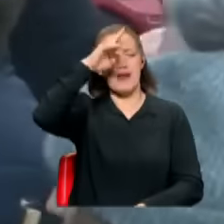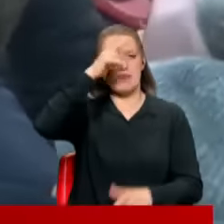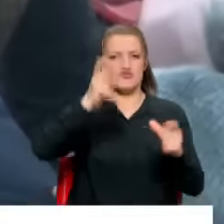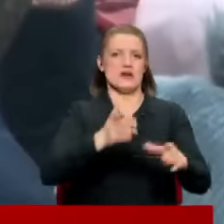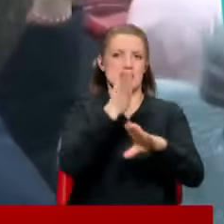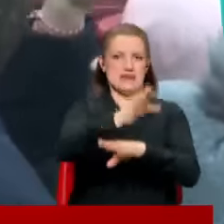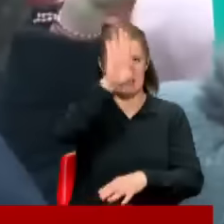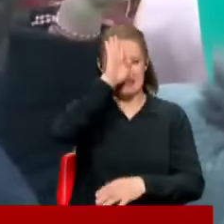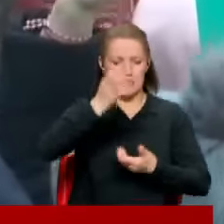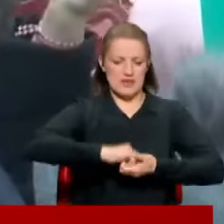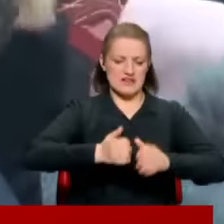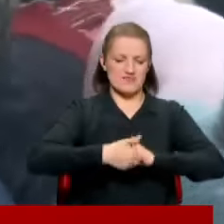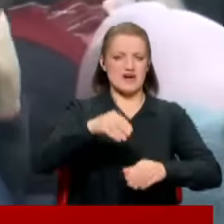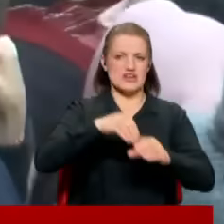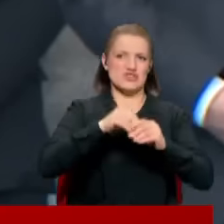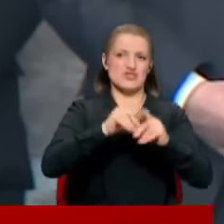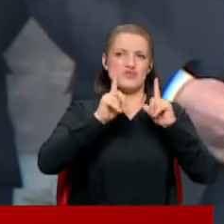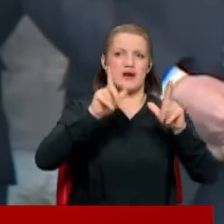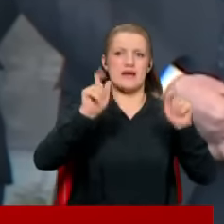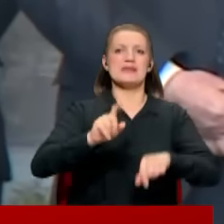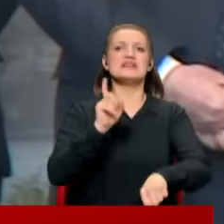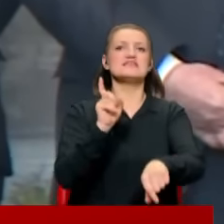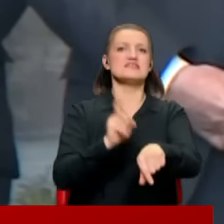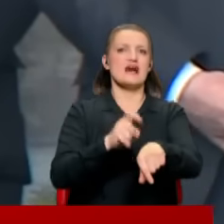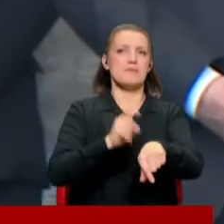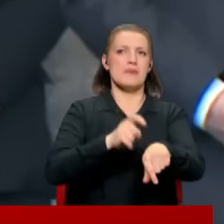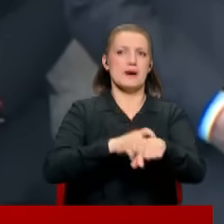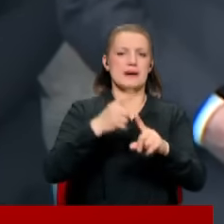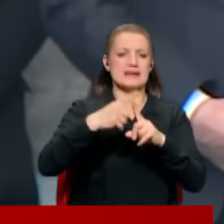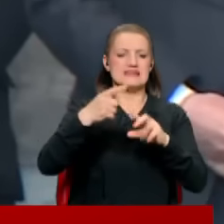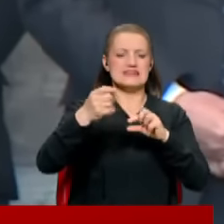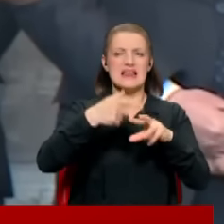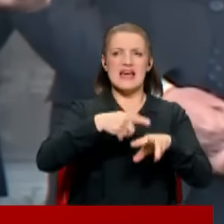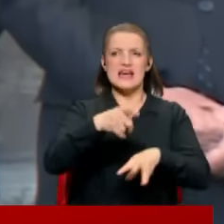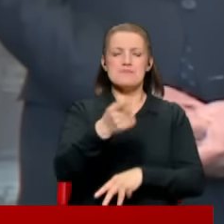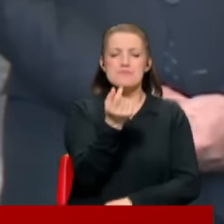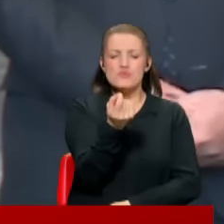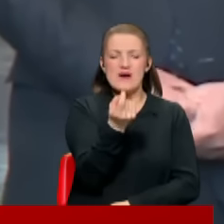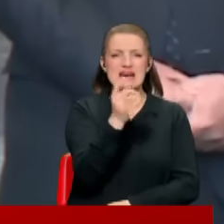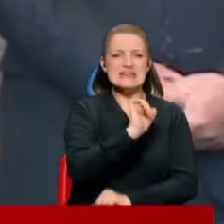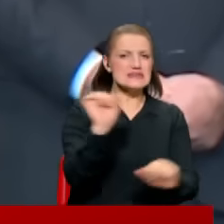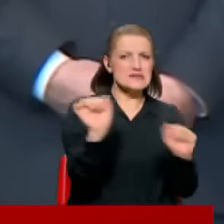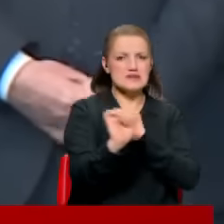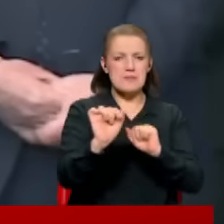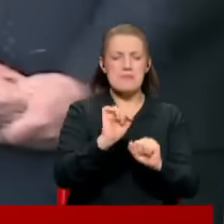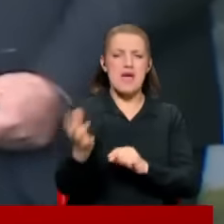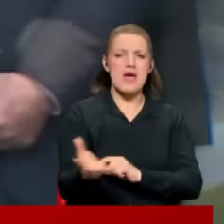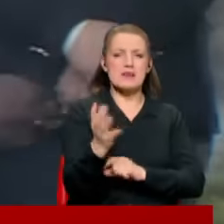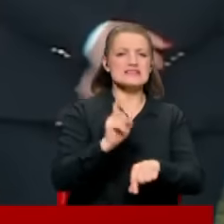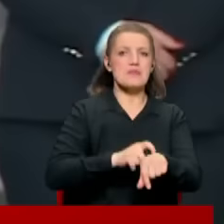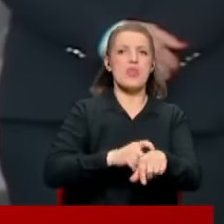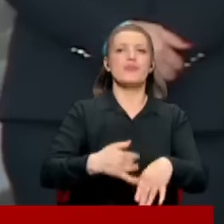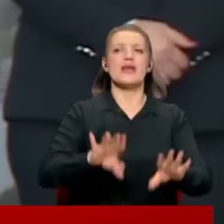Bayrampaşa'daydı. İstanbul İttifakı için çağrı yaptı. Zaman pireye kızıp yorgan yakma zamanı asla